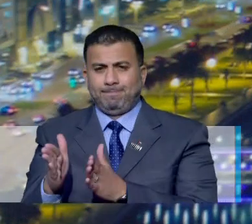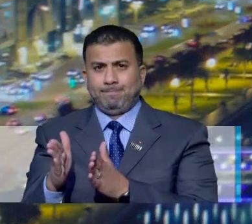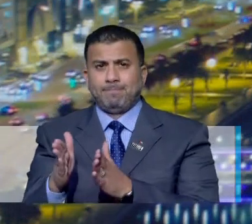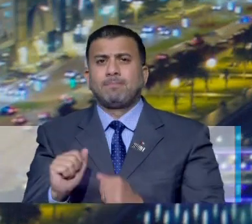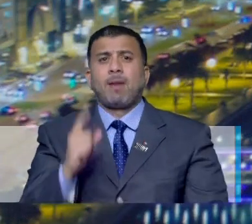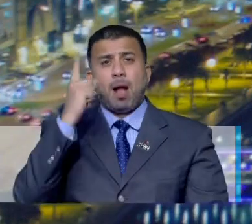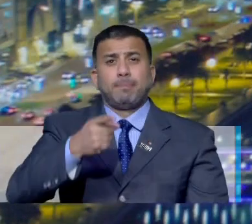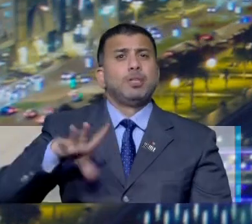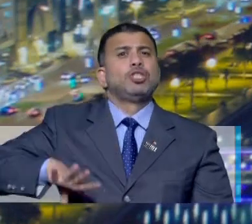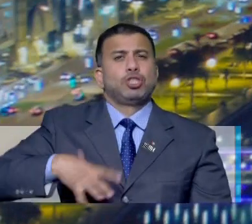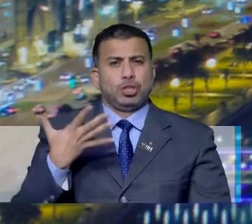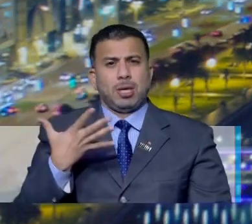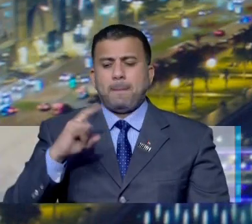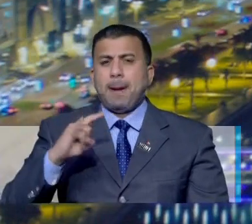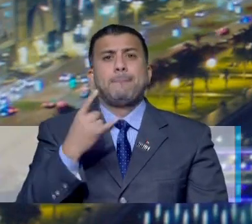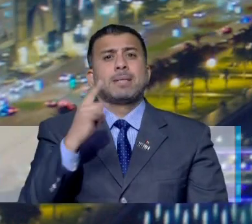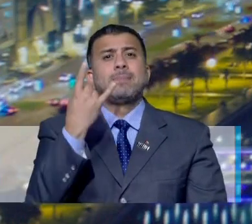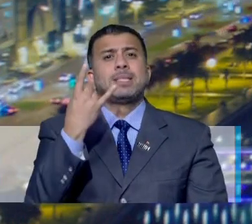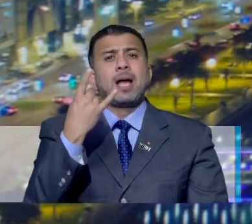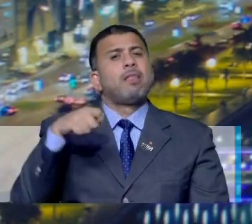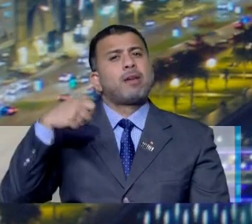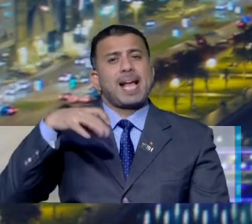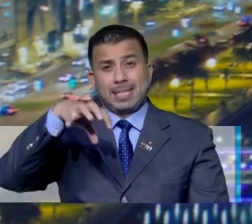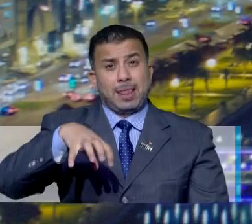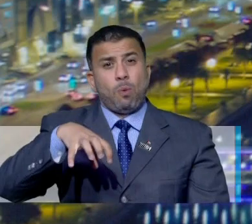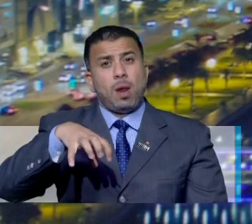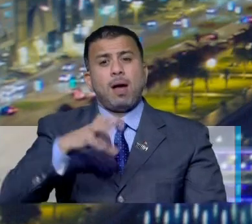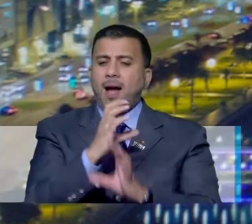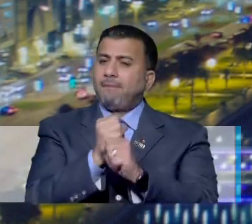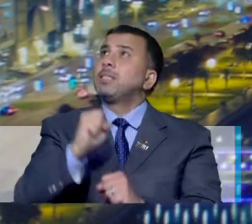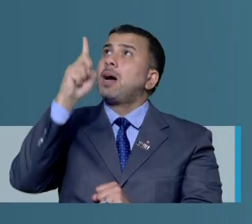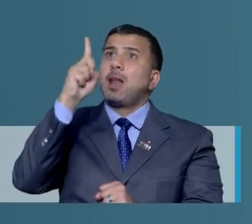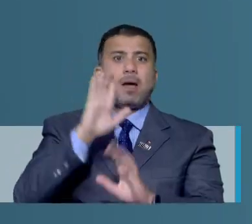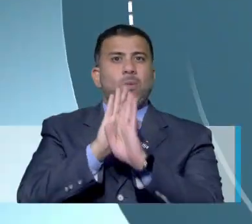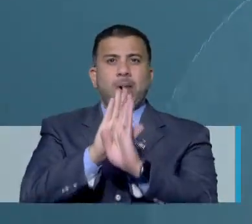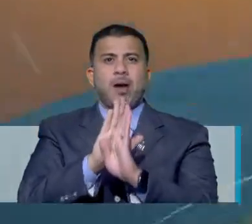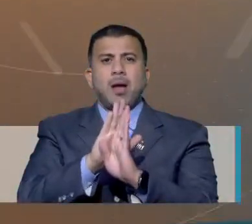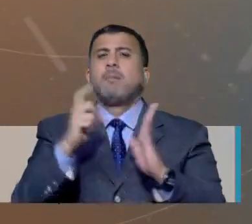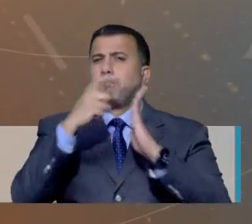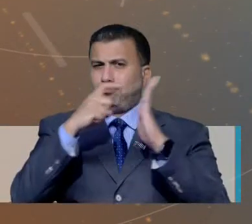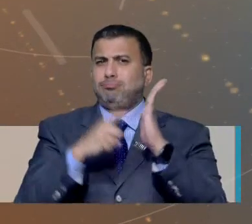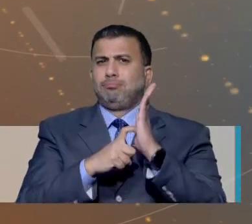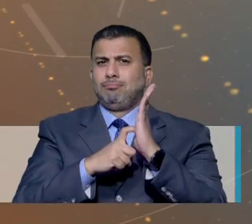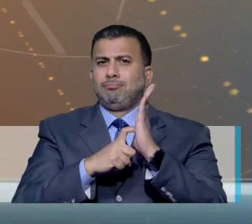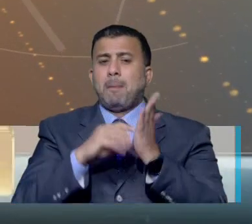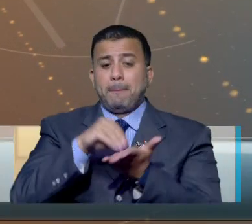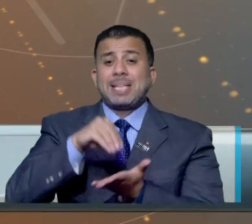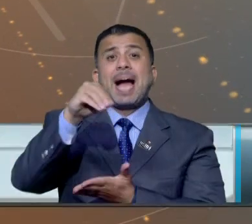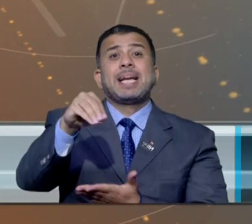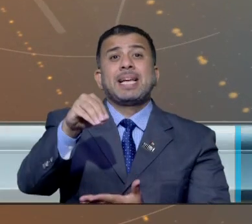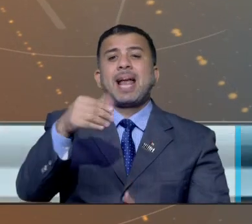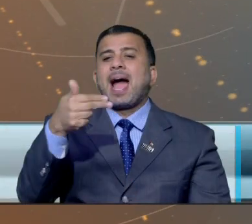في سياق منفصل اصدر صاحب السمو الشيخ محمد بن زايد ال نهيان رئيس الدوله حفظه الله ورعاه مرسوما